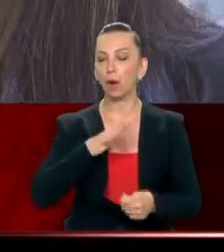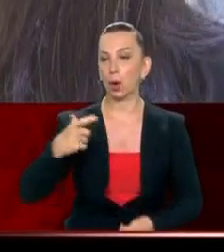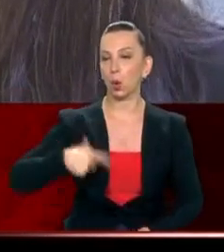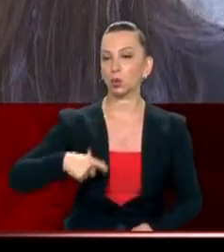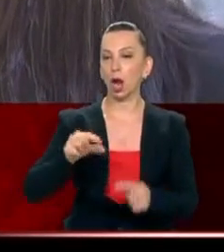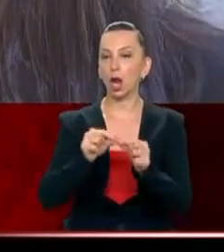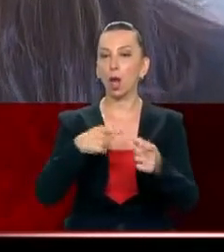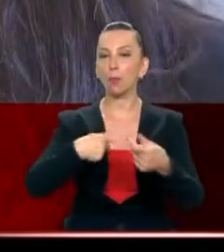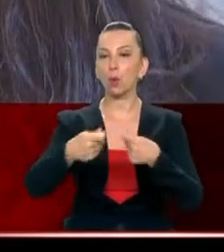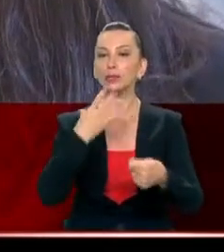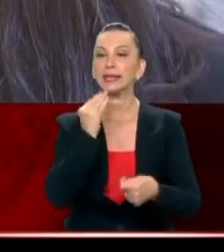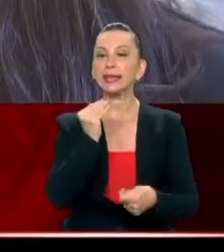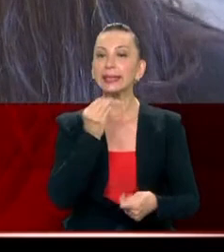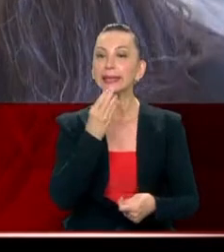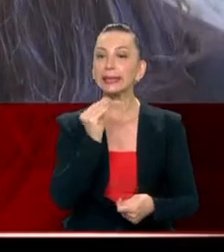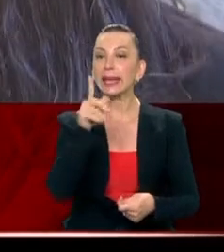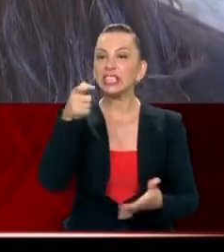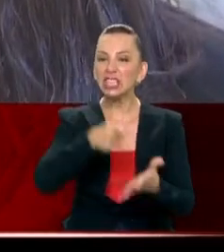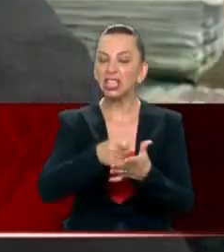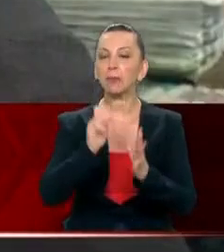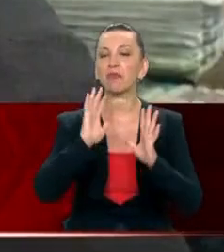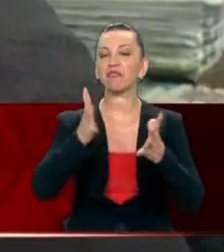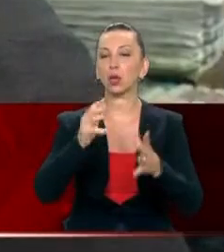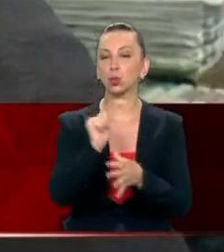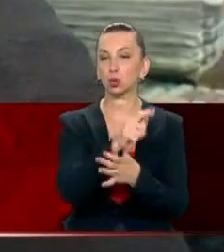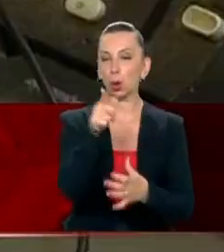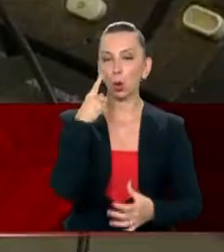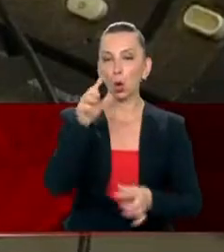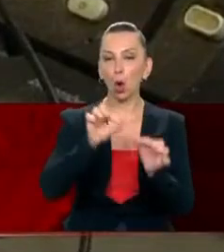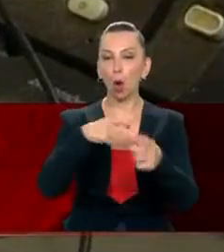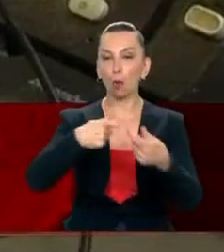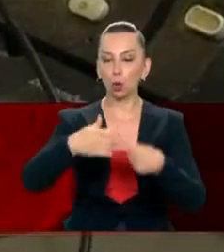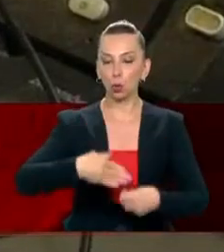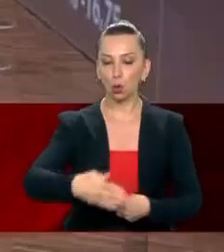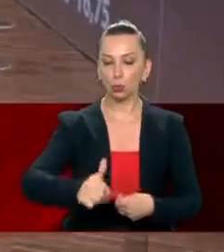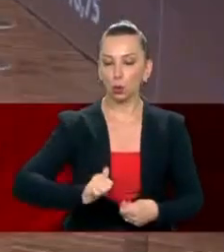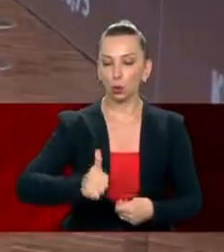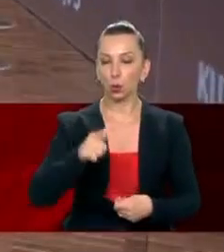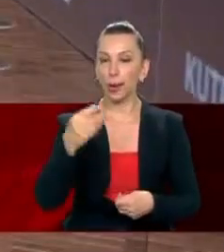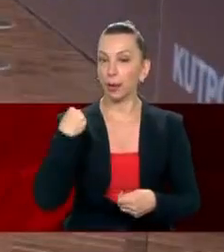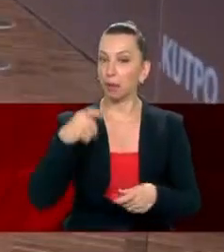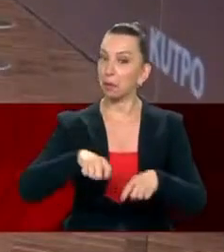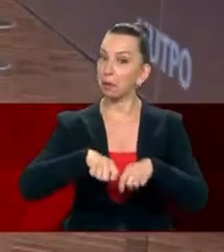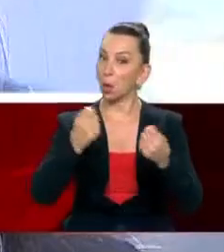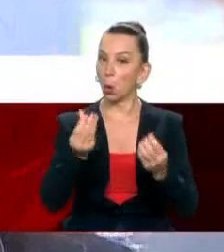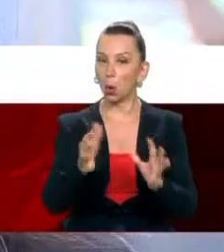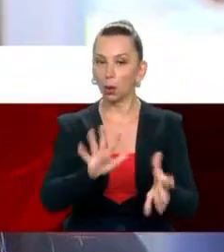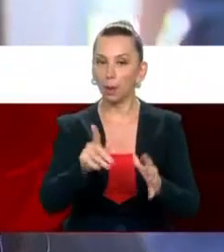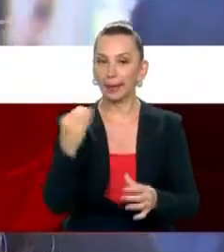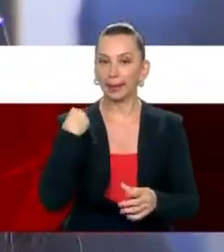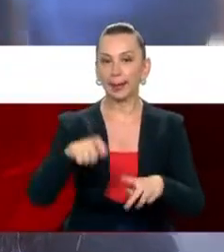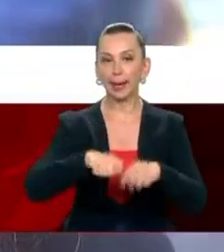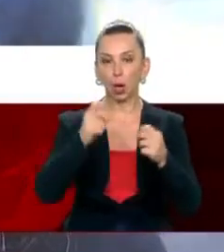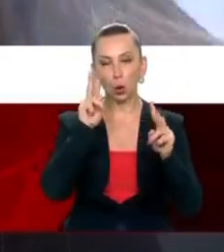Özellikle borsada genç yaştaki yatırımcıların sayısı arttı. Uzmanlara göre borsa önümüzdeki günlerde yeni rekorlar test edebilir. Yeni